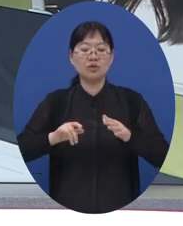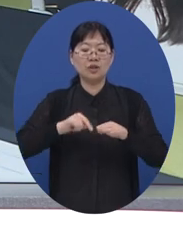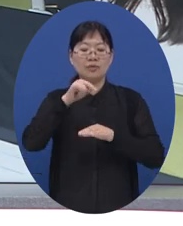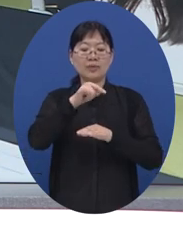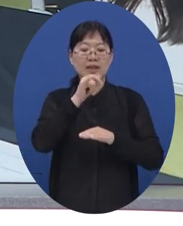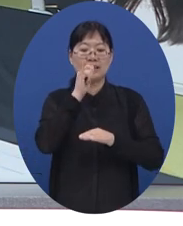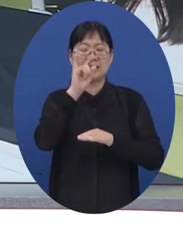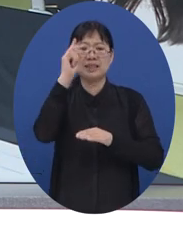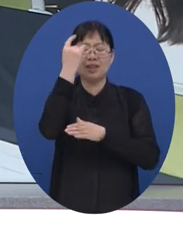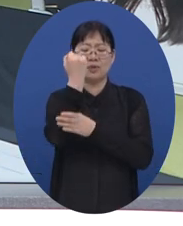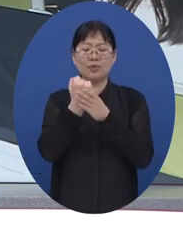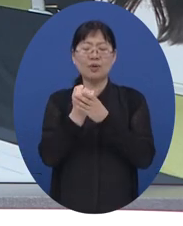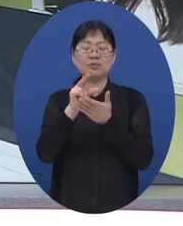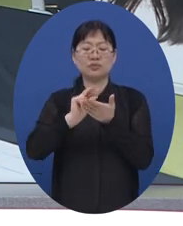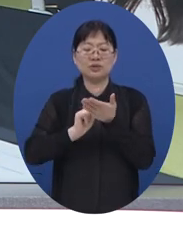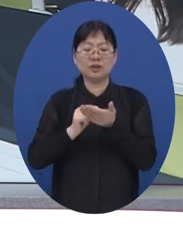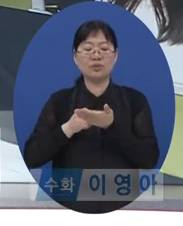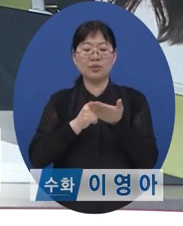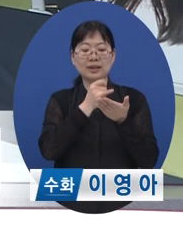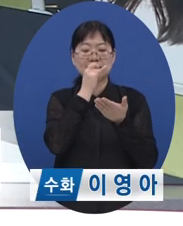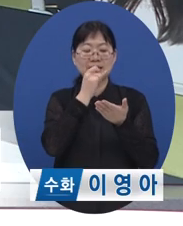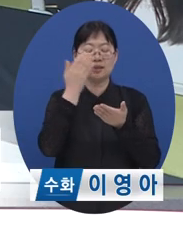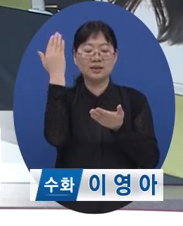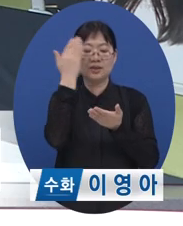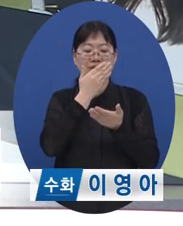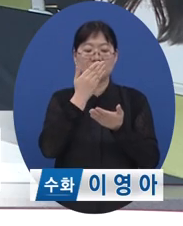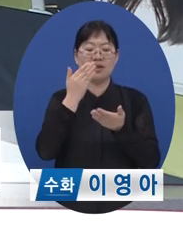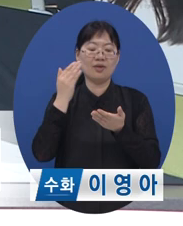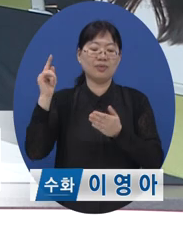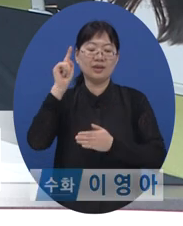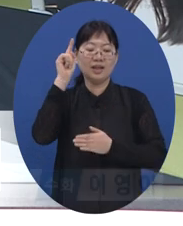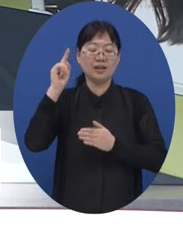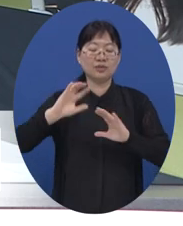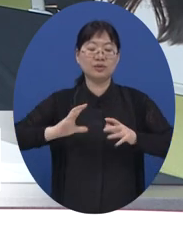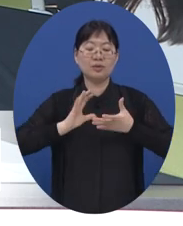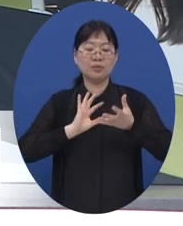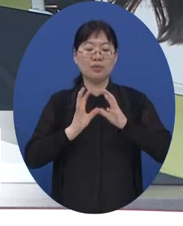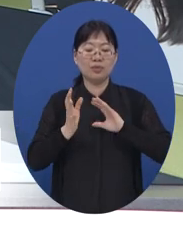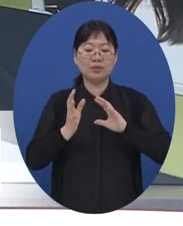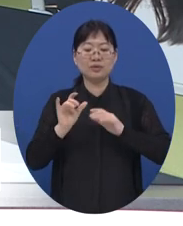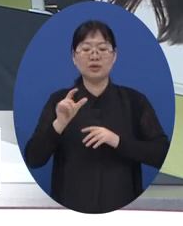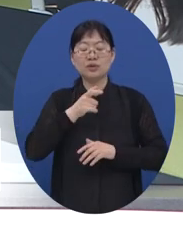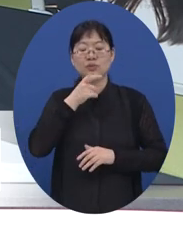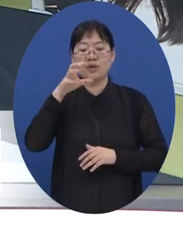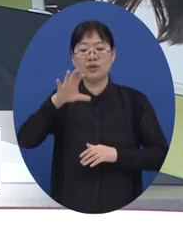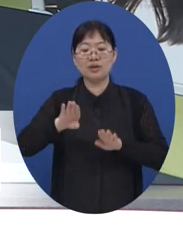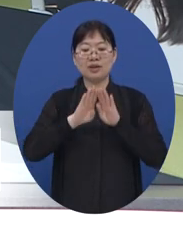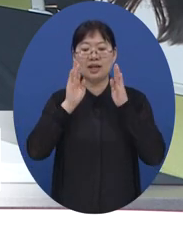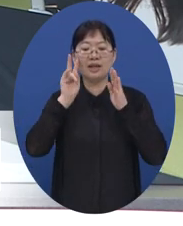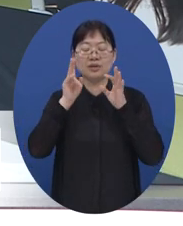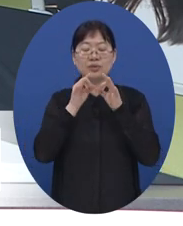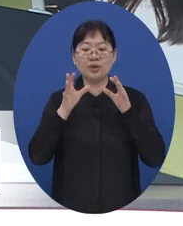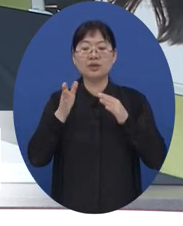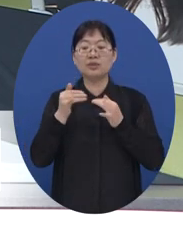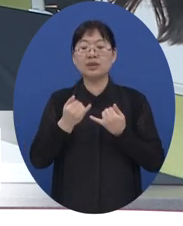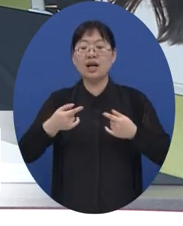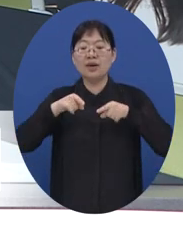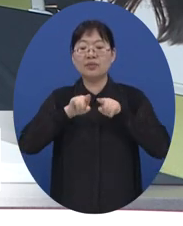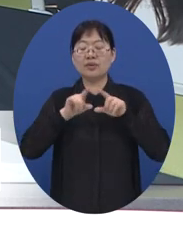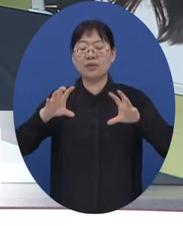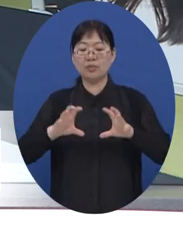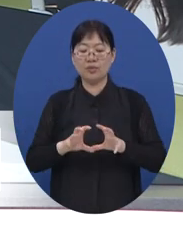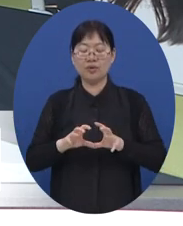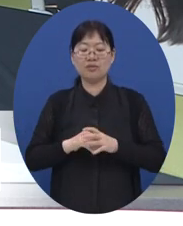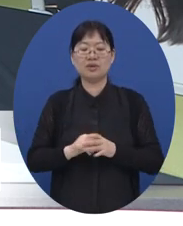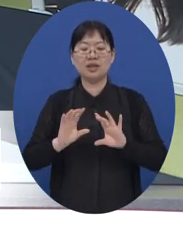국경을 초월한 대교의 문제를 논의하는 2019 청정대교 국제 포럼이 수원에서 열렸습니다. 이틀간 국내외 전문가가